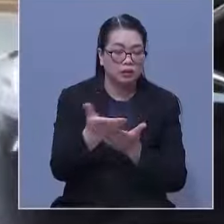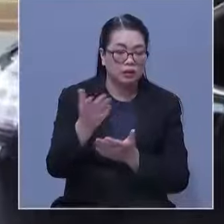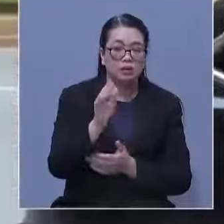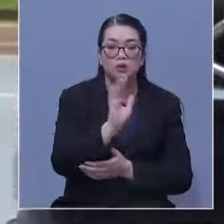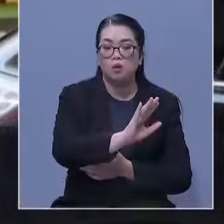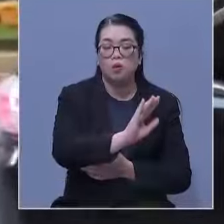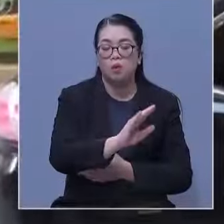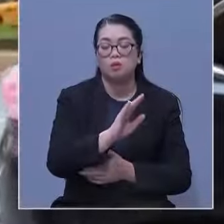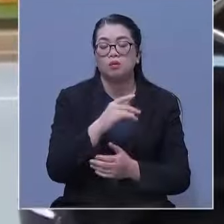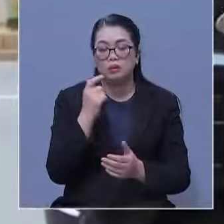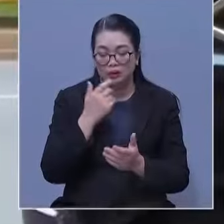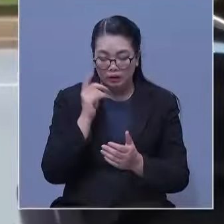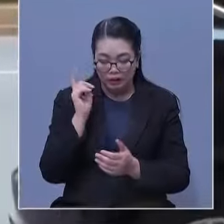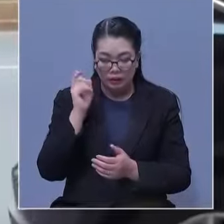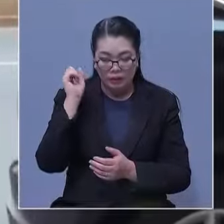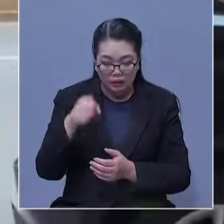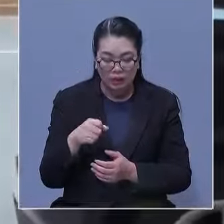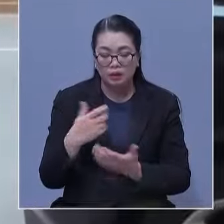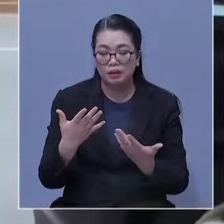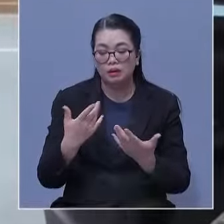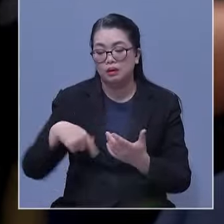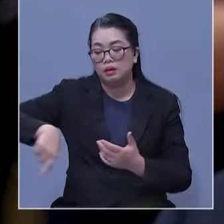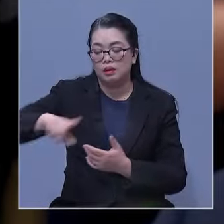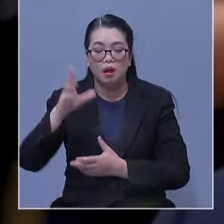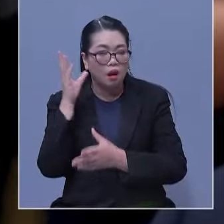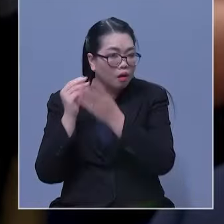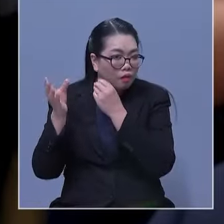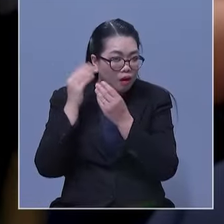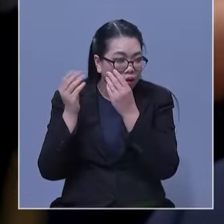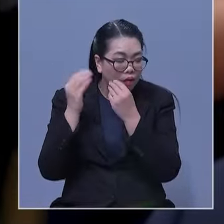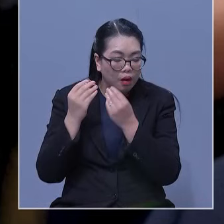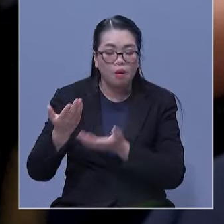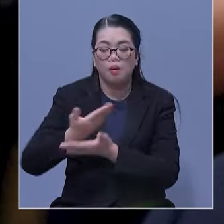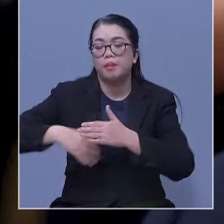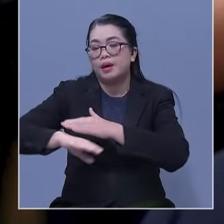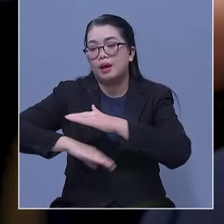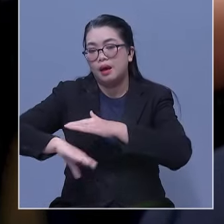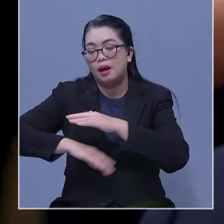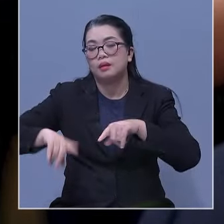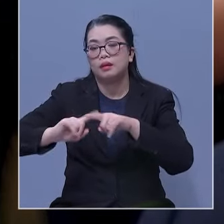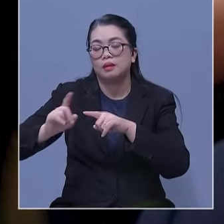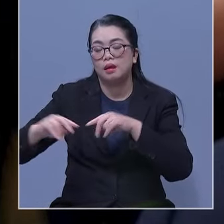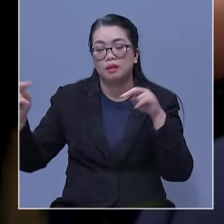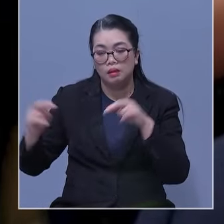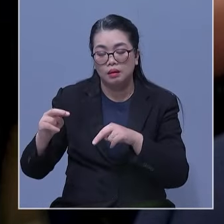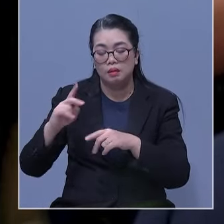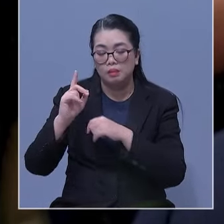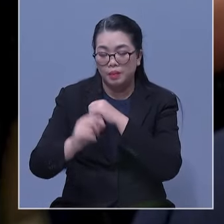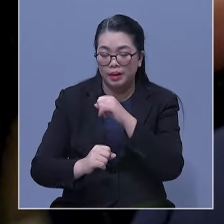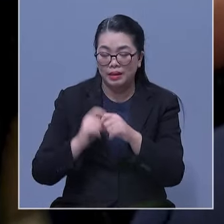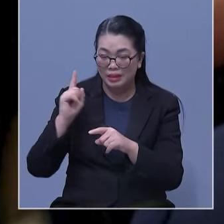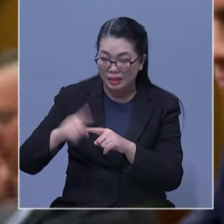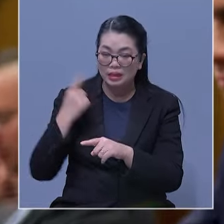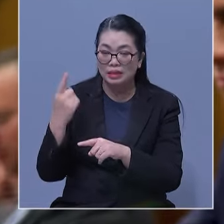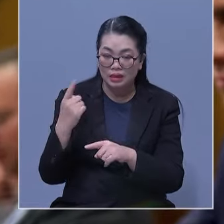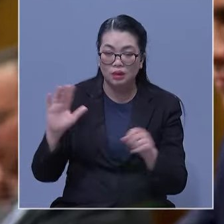คาเรนแม็กดูเกลจริงๆโดยหลังจากคณะลูกขุนรับฟังการให้ปากคำของพยานและหลักฐานต่างๆตลอดกว่า1เดือนที่ผ่านมา